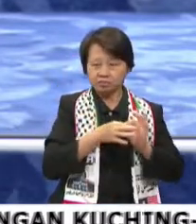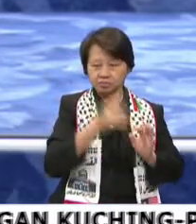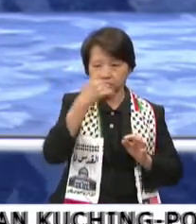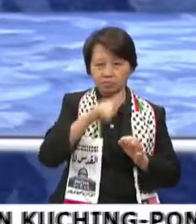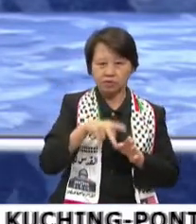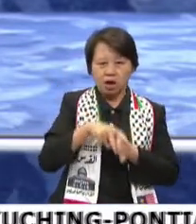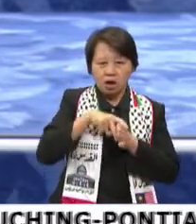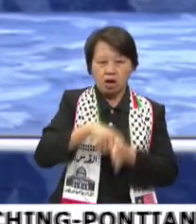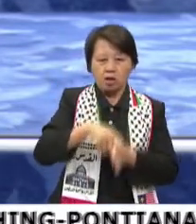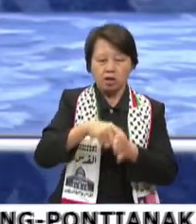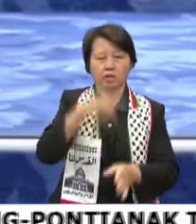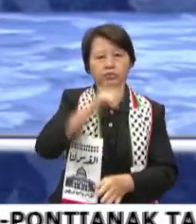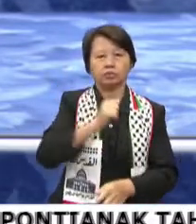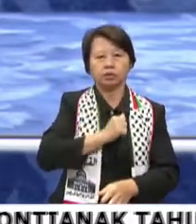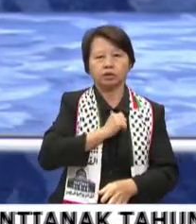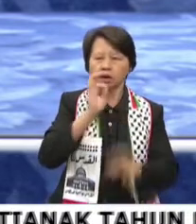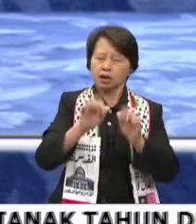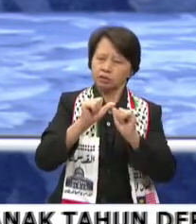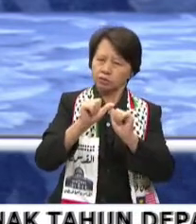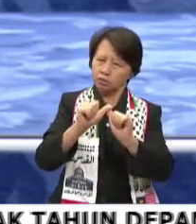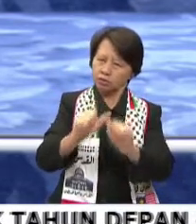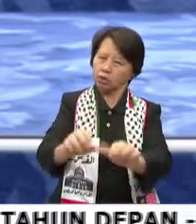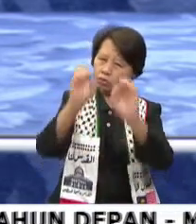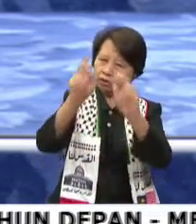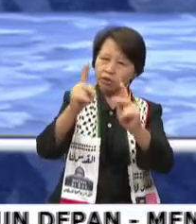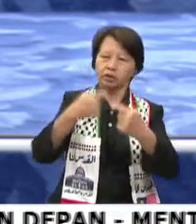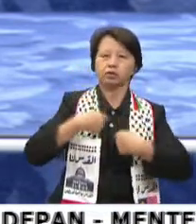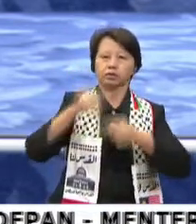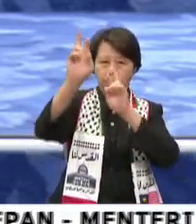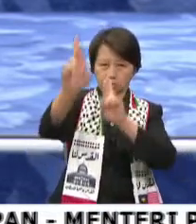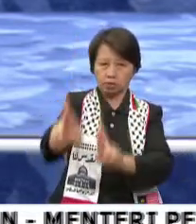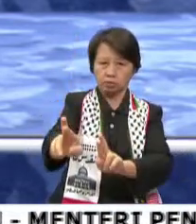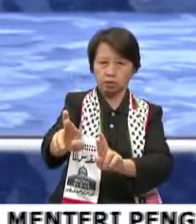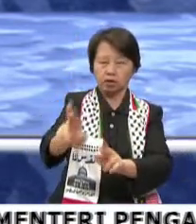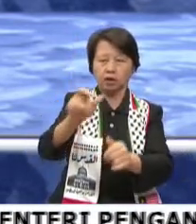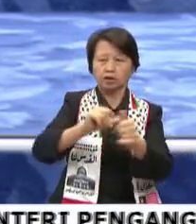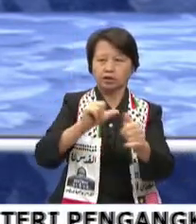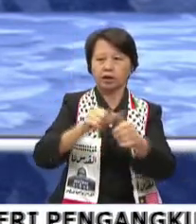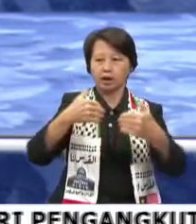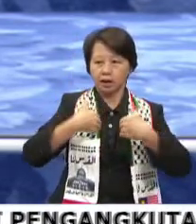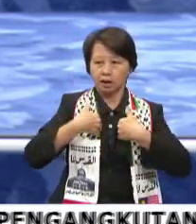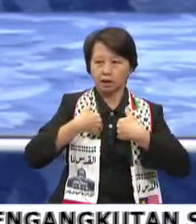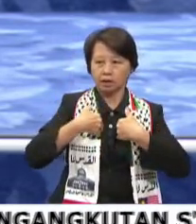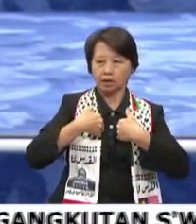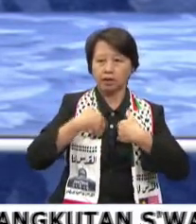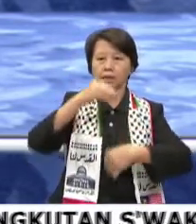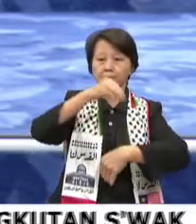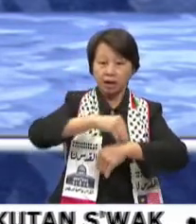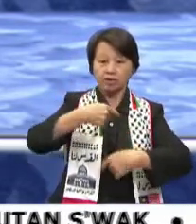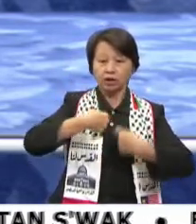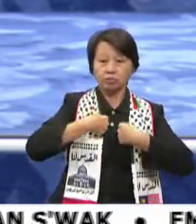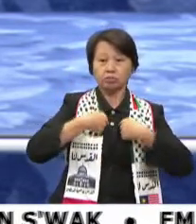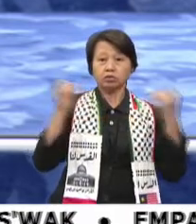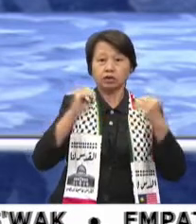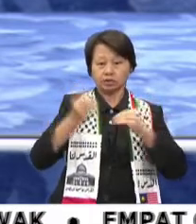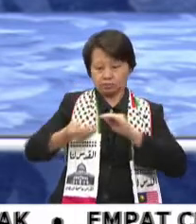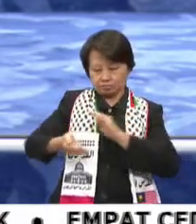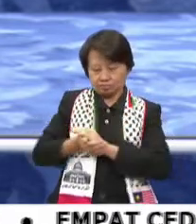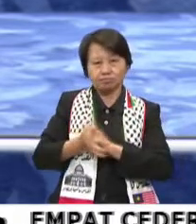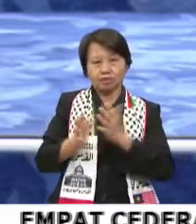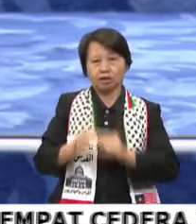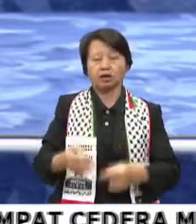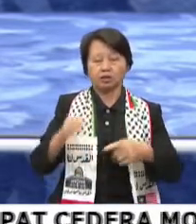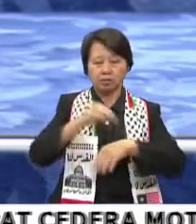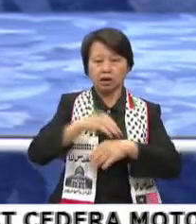Kepalsuan kalau konsisten saya hormat setiap ada masa kami tidak ada rasuah